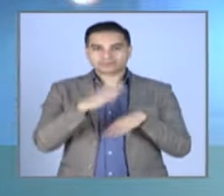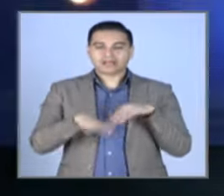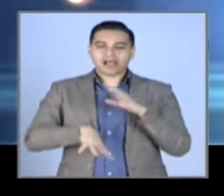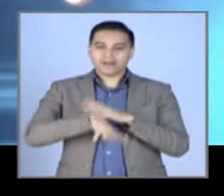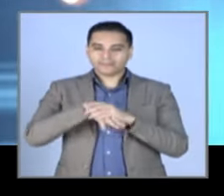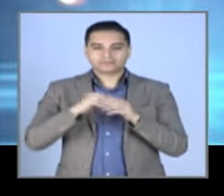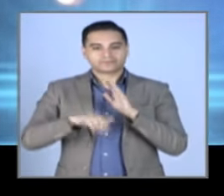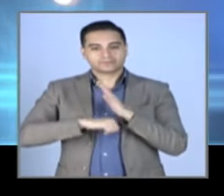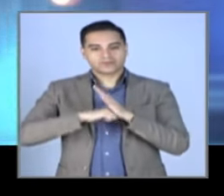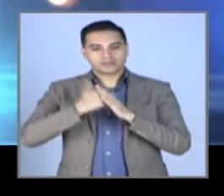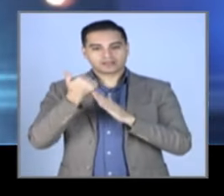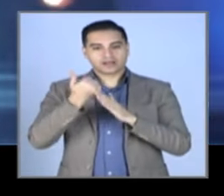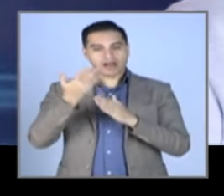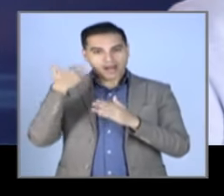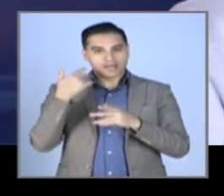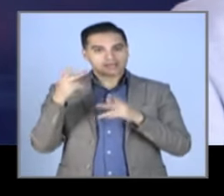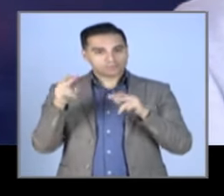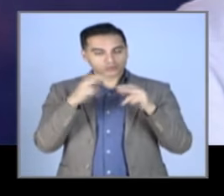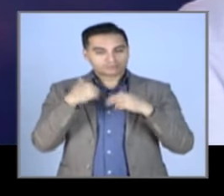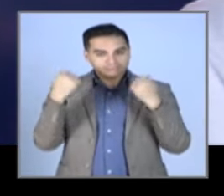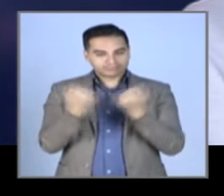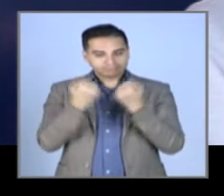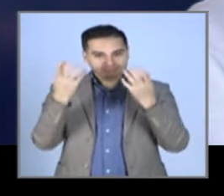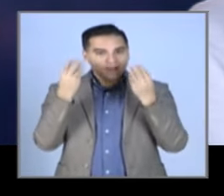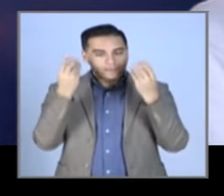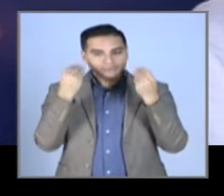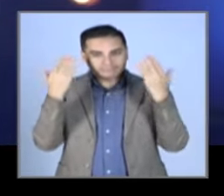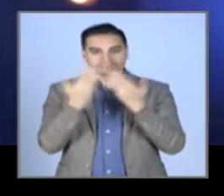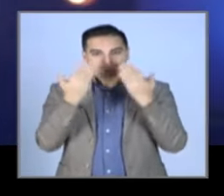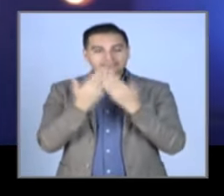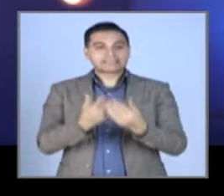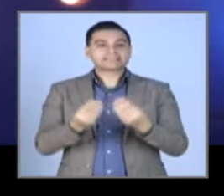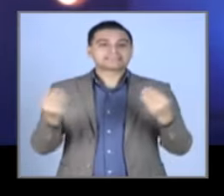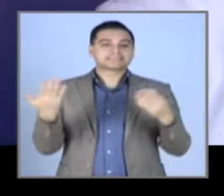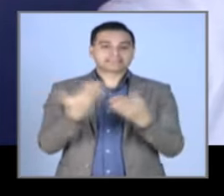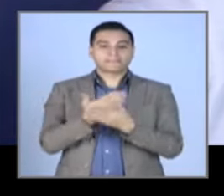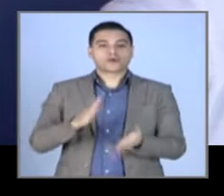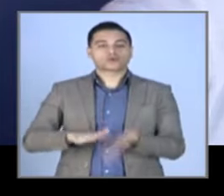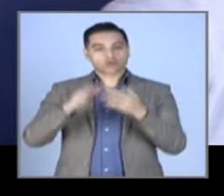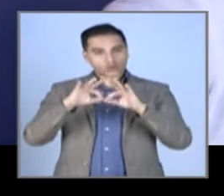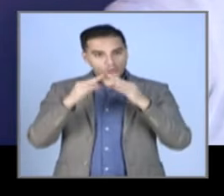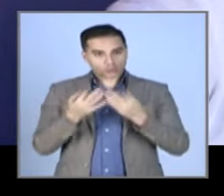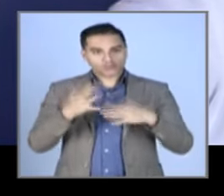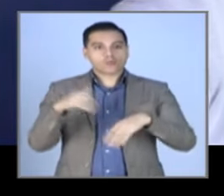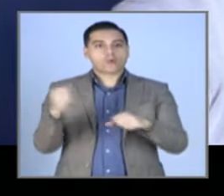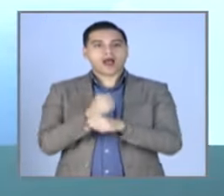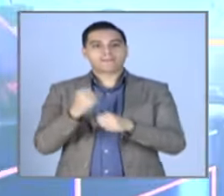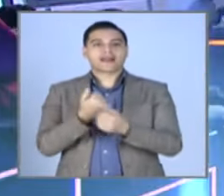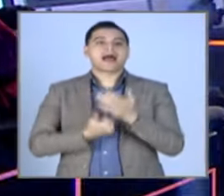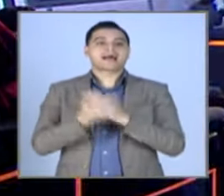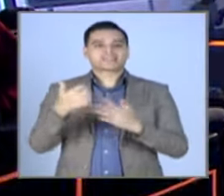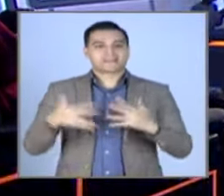ده. كسبت خبرات كتيرة الموسم اللي فات وحصلت معلومات كتيرة الموسم ده عشان أقدر أساعد عيلتي ونقدم أداء أحسن من الموسم اللي